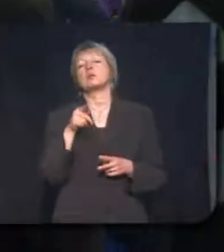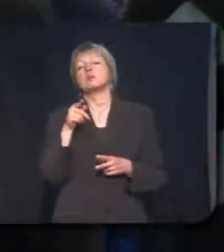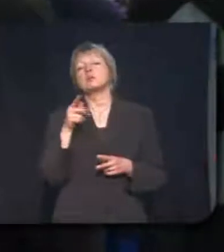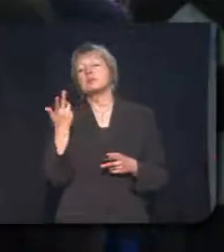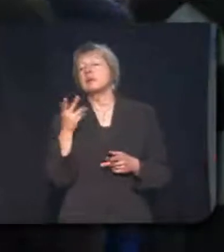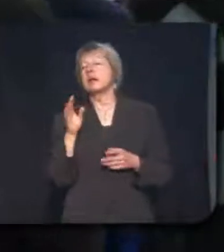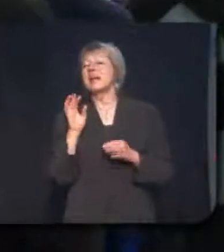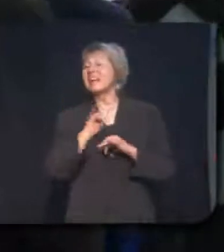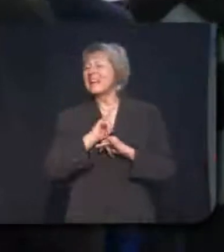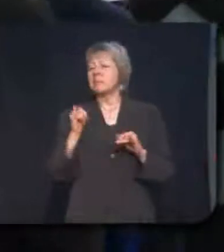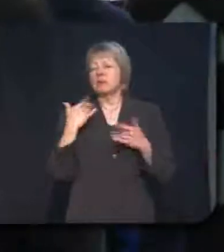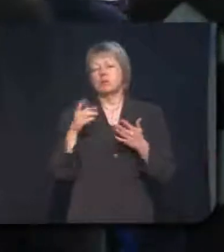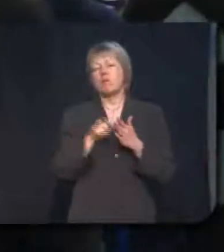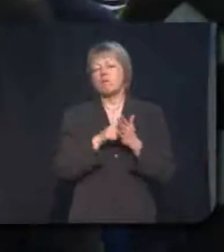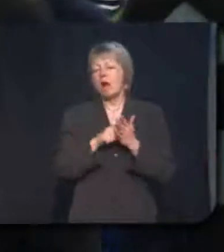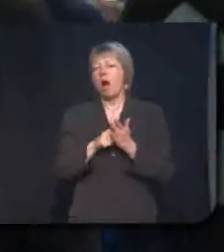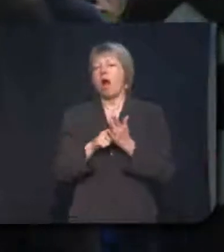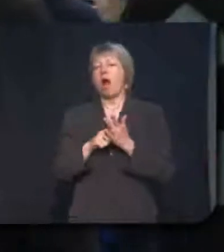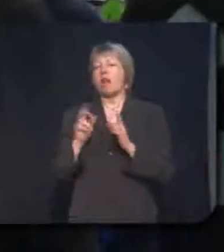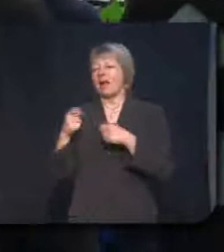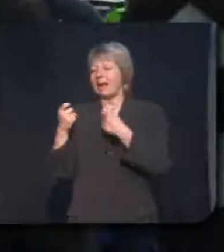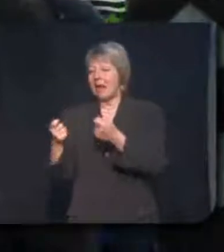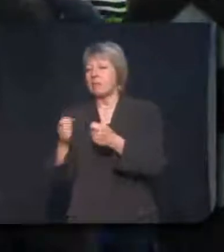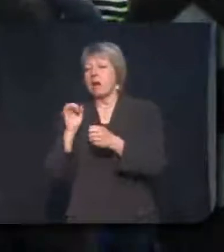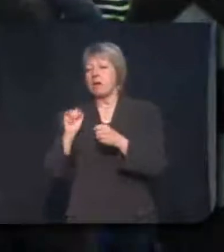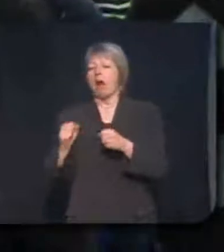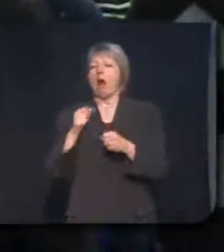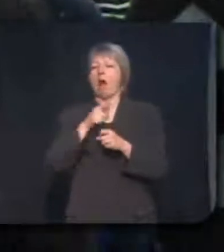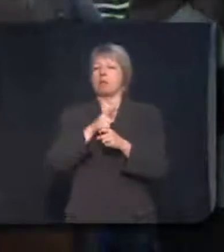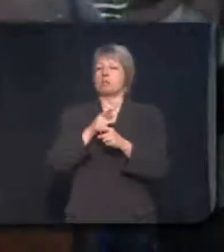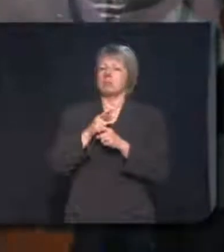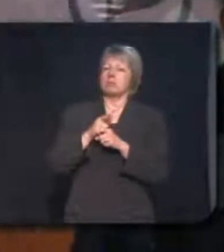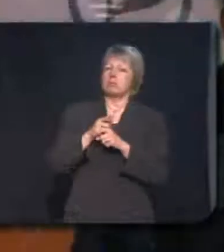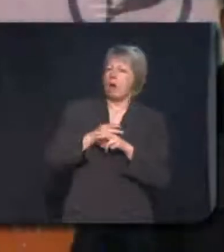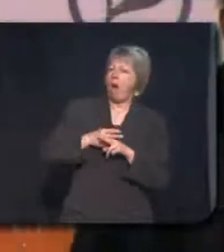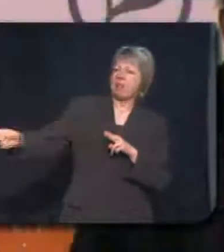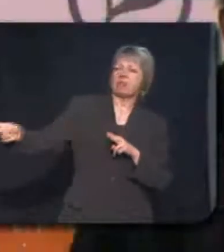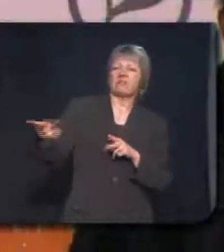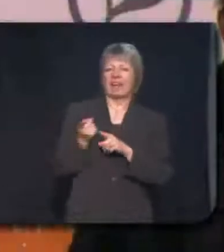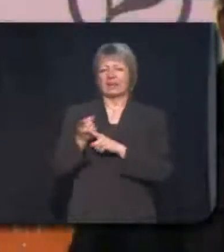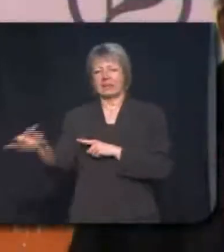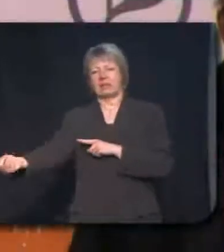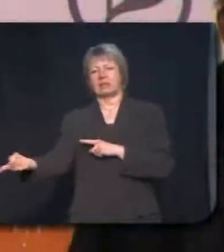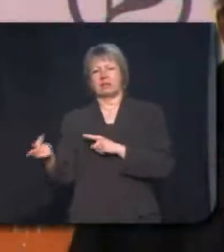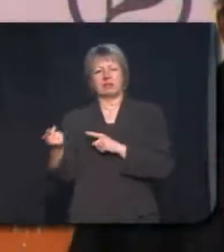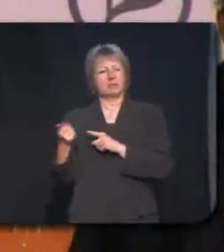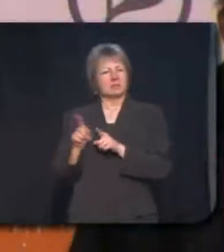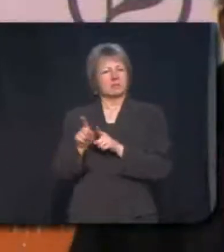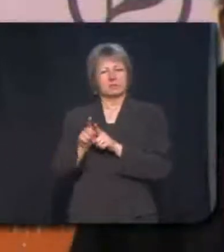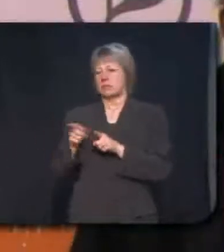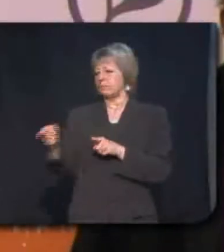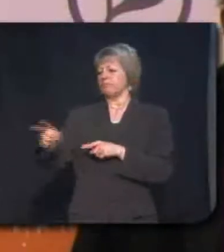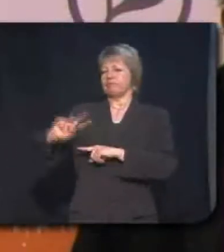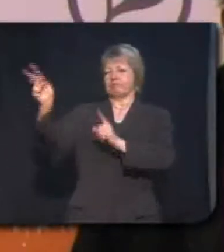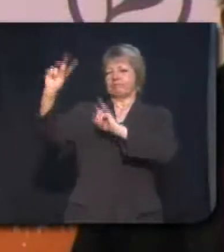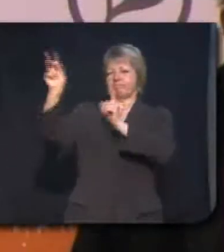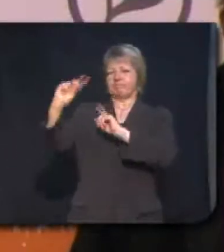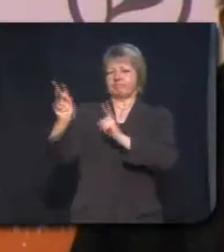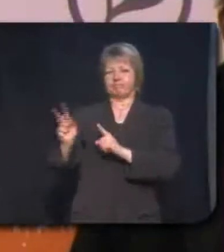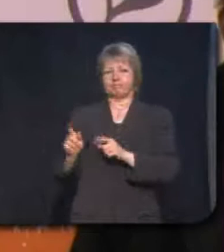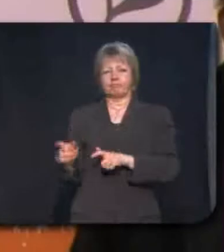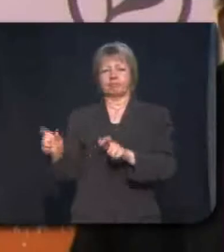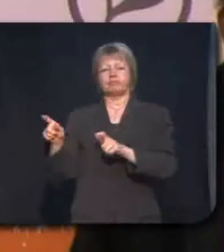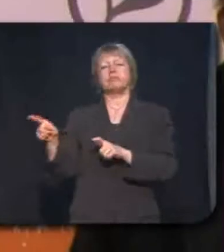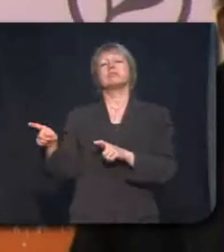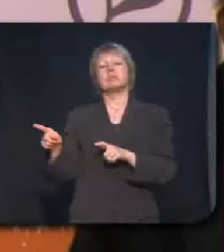man dieses Ergebnis anfechten kann und das Schiedsgericht kann dann auf diese Daten zugreifen und kann überprüfen ob tatsächlich deine Bedenken Stimmen und dann wäre